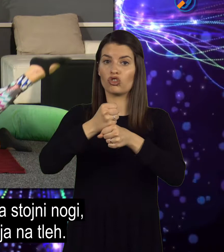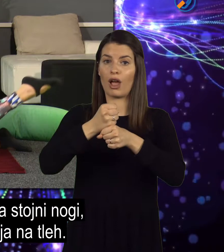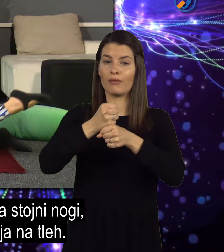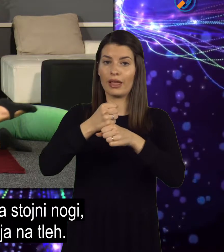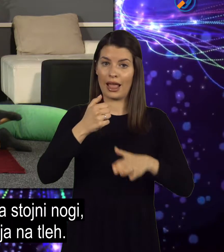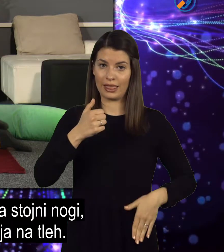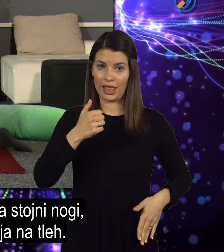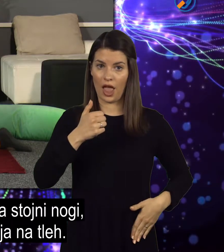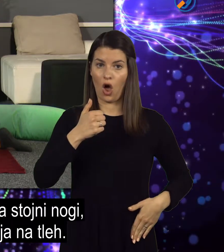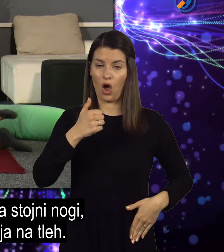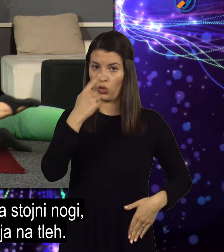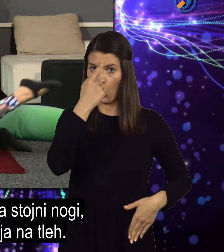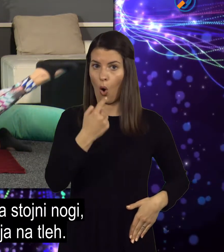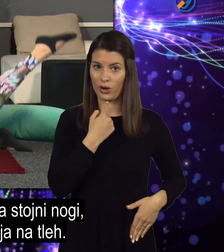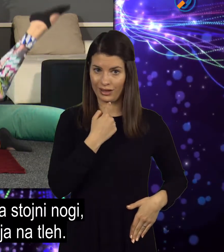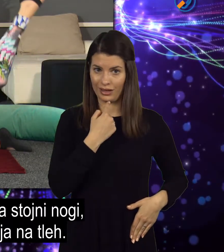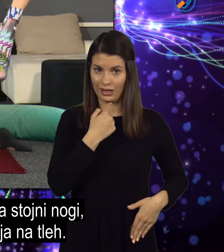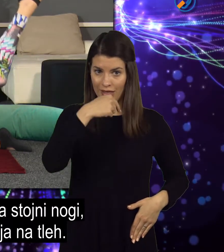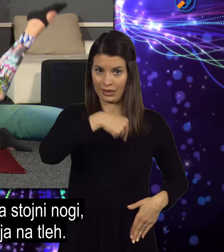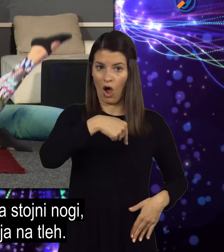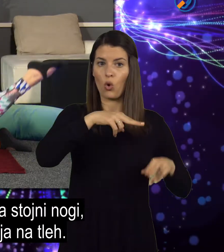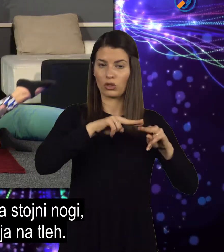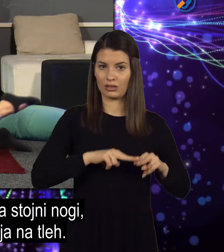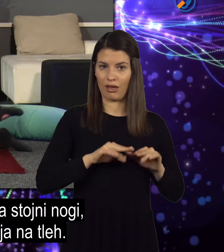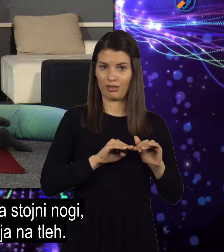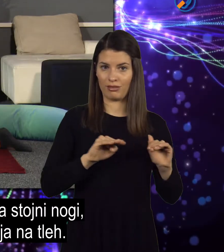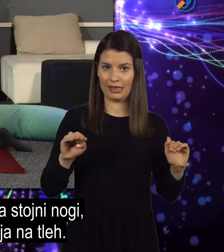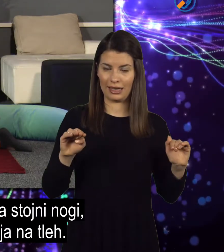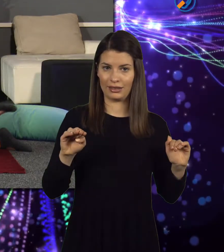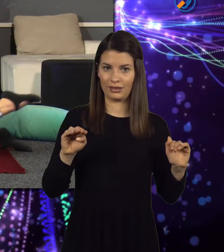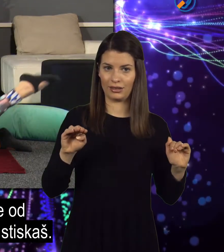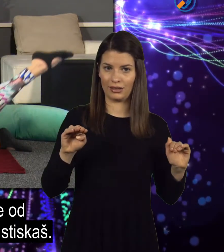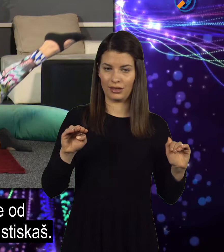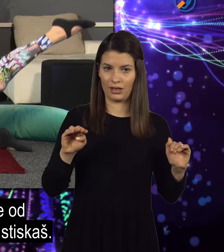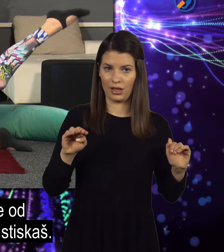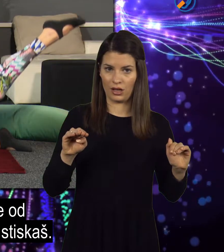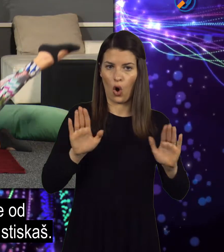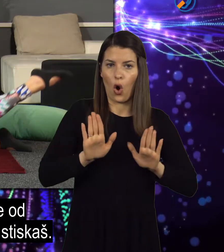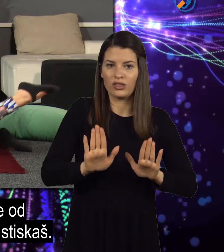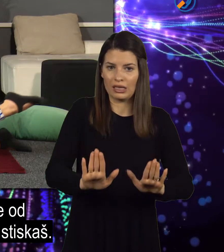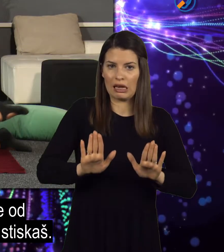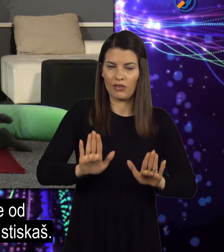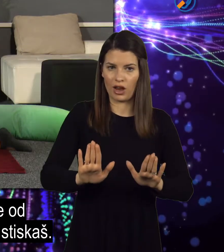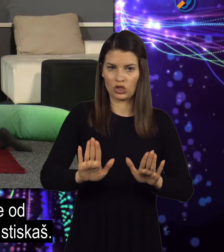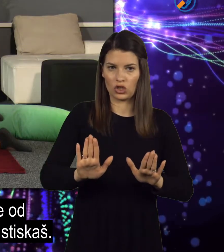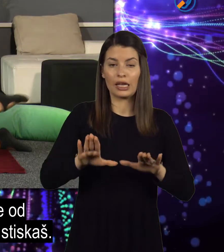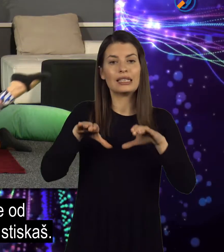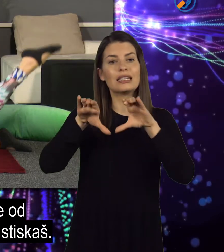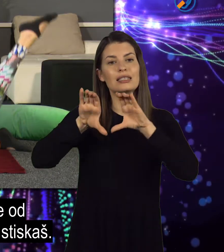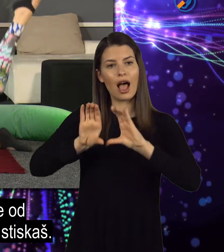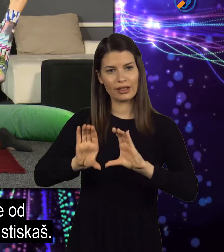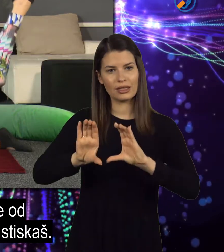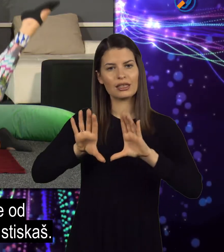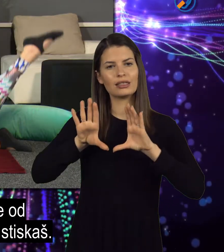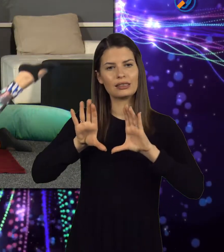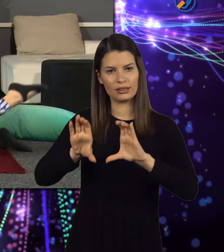težo imaš na stojni nogi, torej tisti nogi, ki ostaja na tleh, odrivaš se od tal in